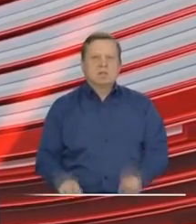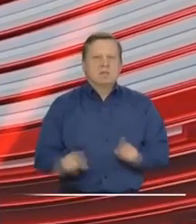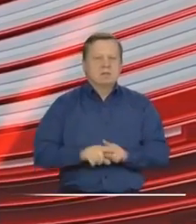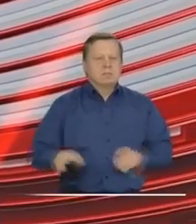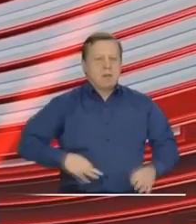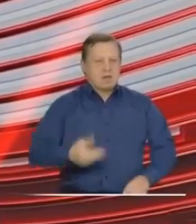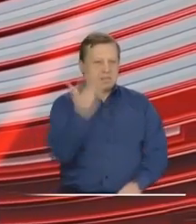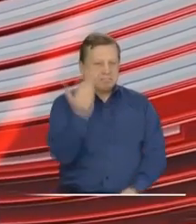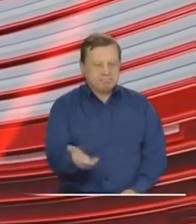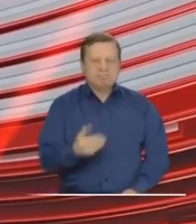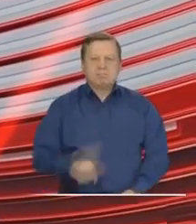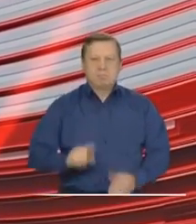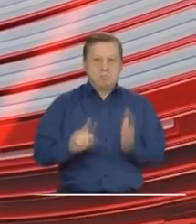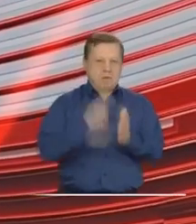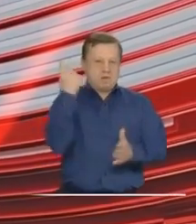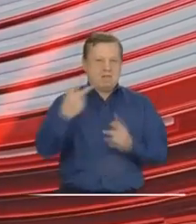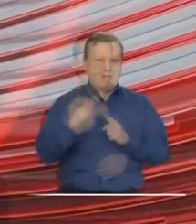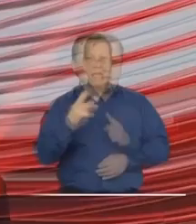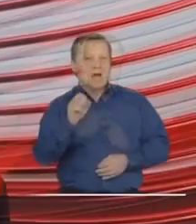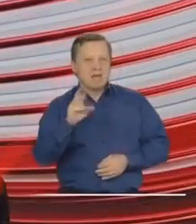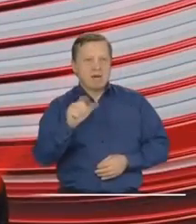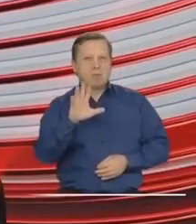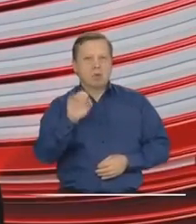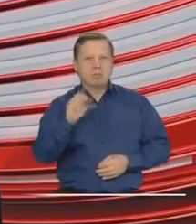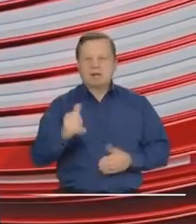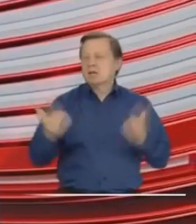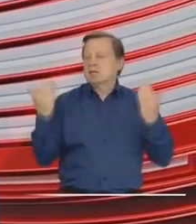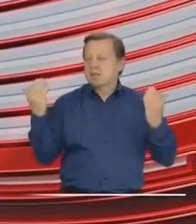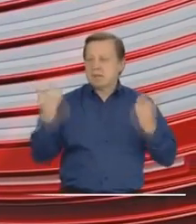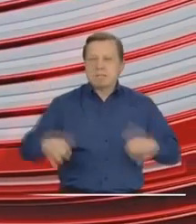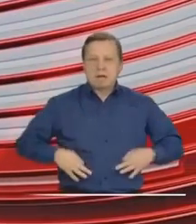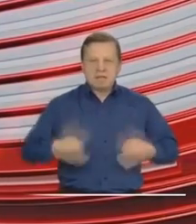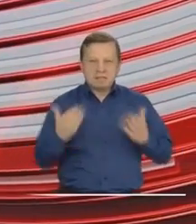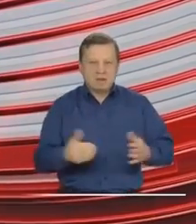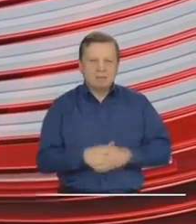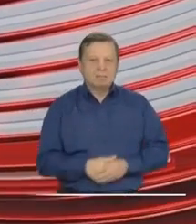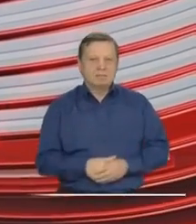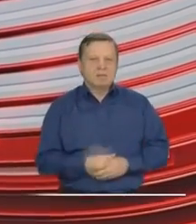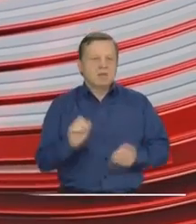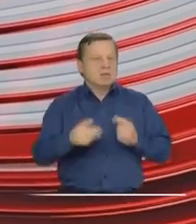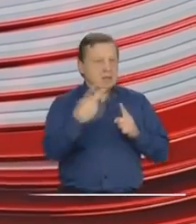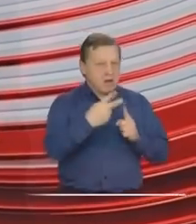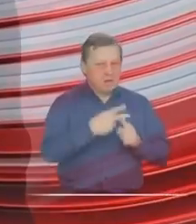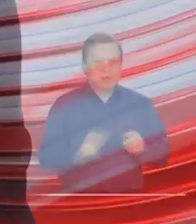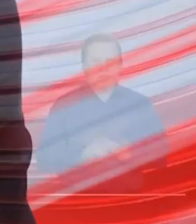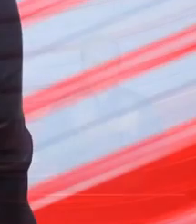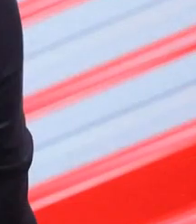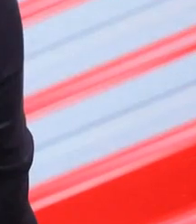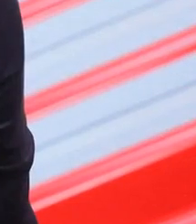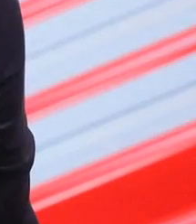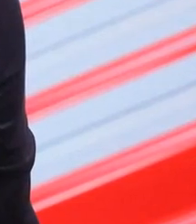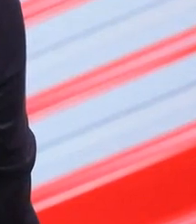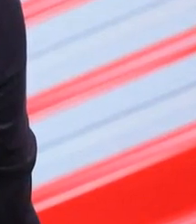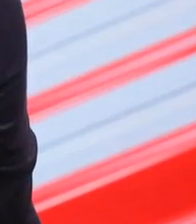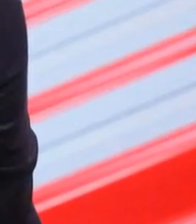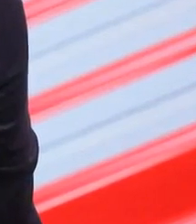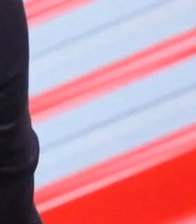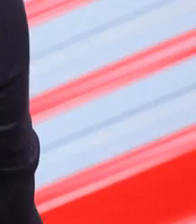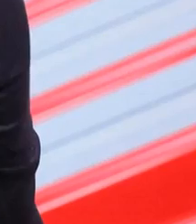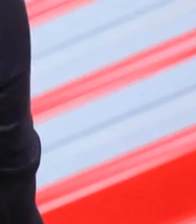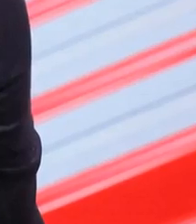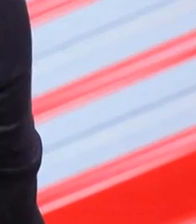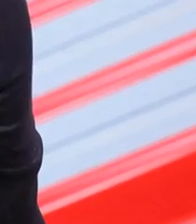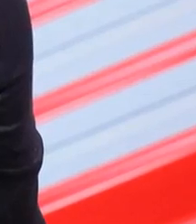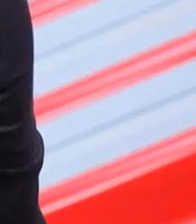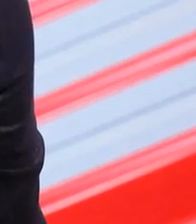stanowisku biało-czerwoną flagę a małgorzata kidawa błońska plakat z napisem konstytucja po trzecie cała debata i